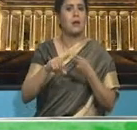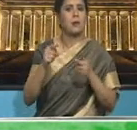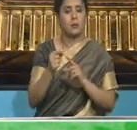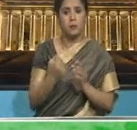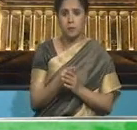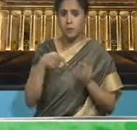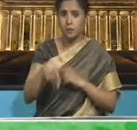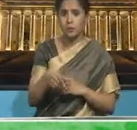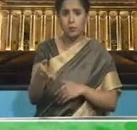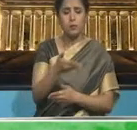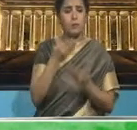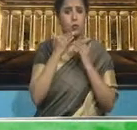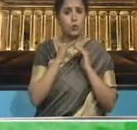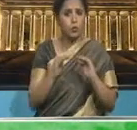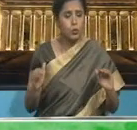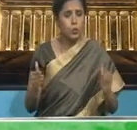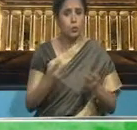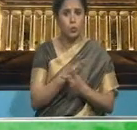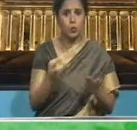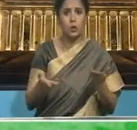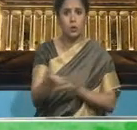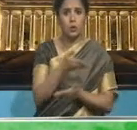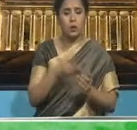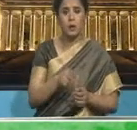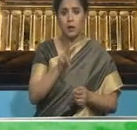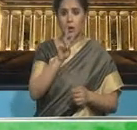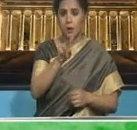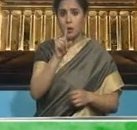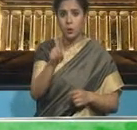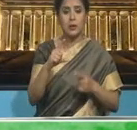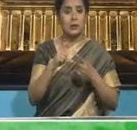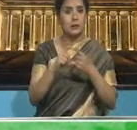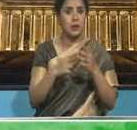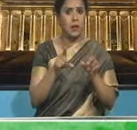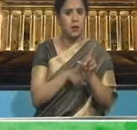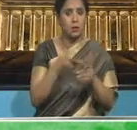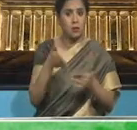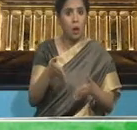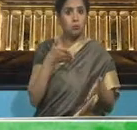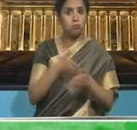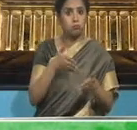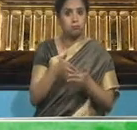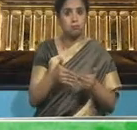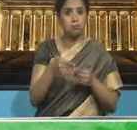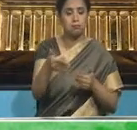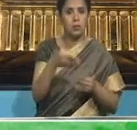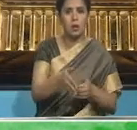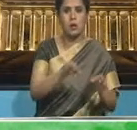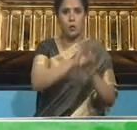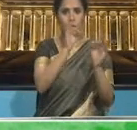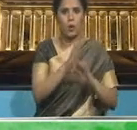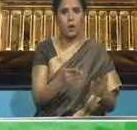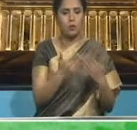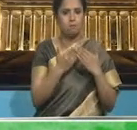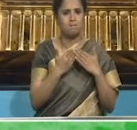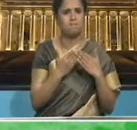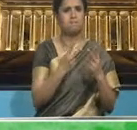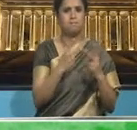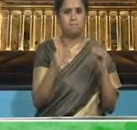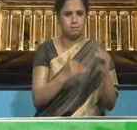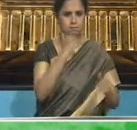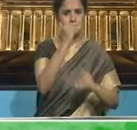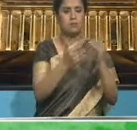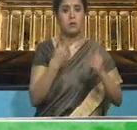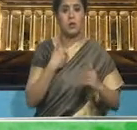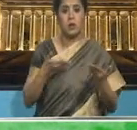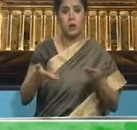शिक्षार्थियों को 21वीं सदी की चुनौतियों के लिए तैयार करते हुए हमारी